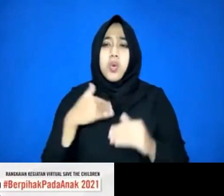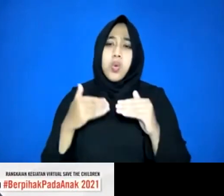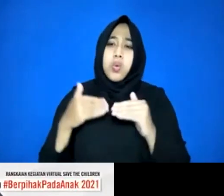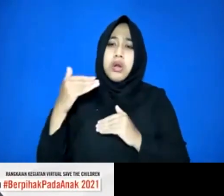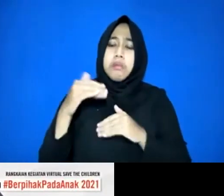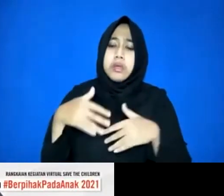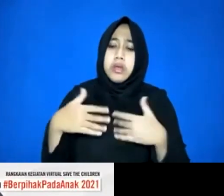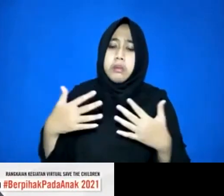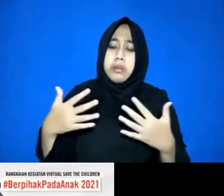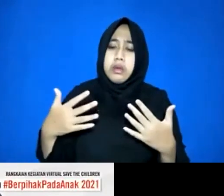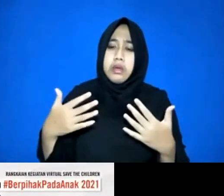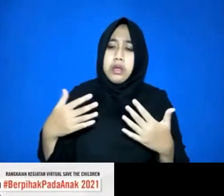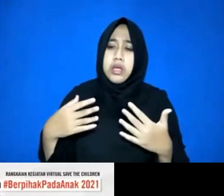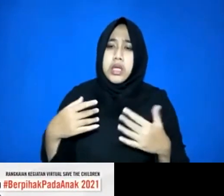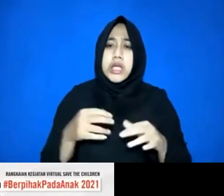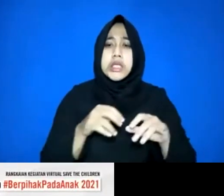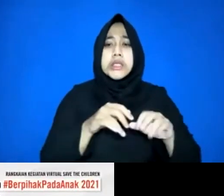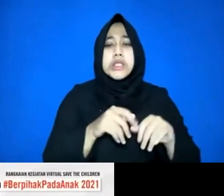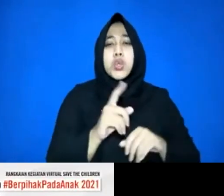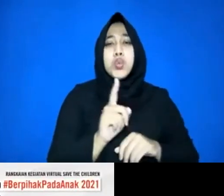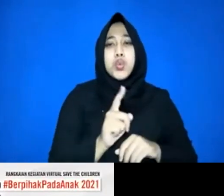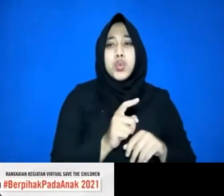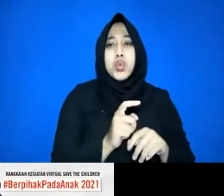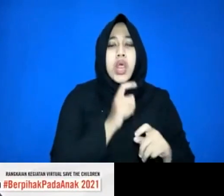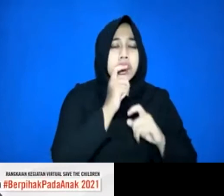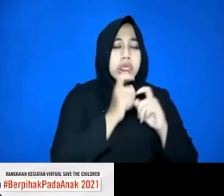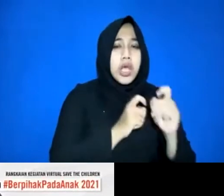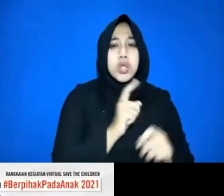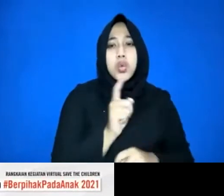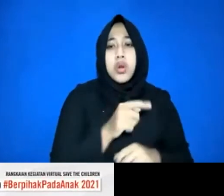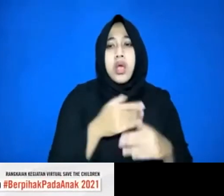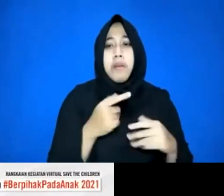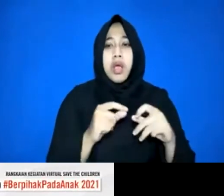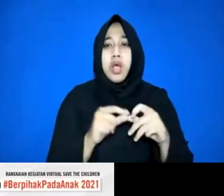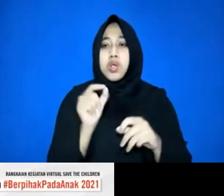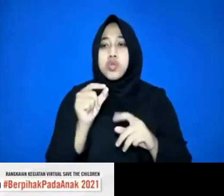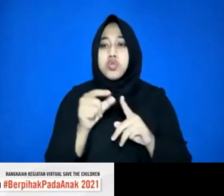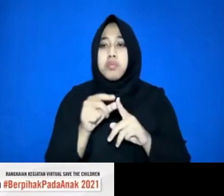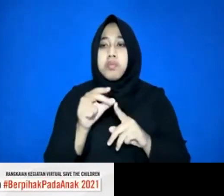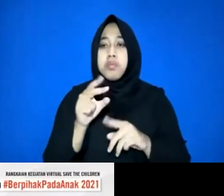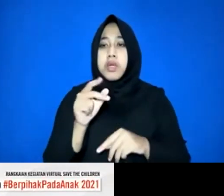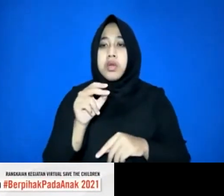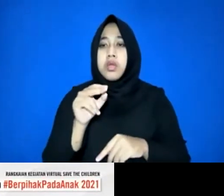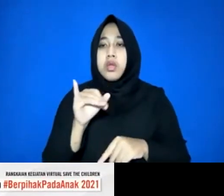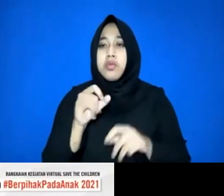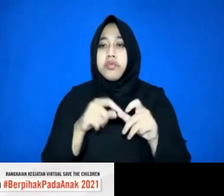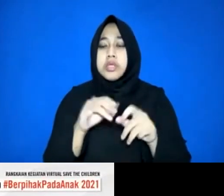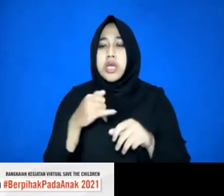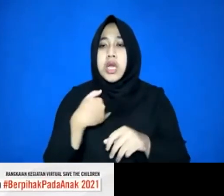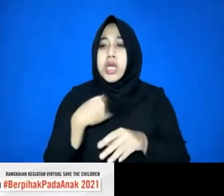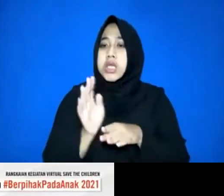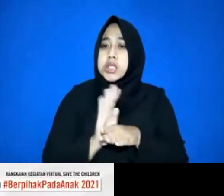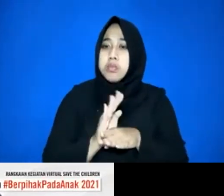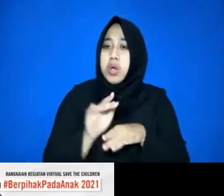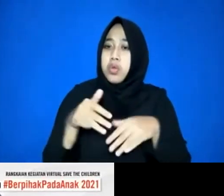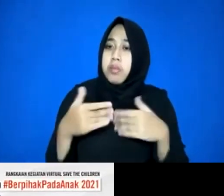ke chat dulu Mbak, chat dulu apakah supervisor itu ada kesibukan atau kayak gimana